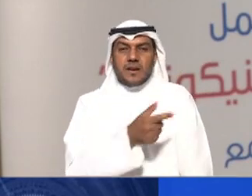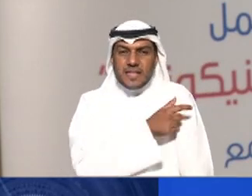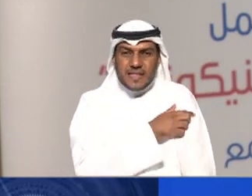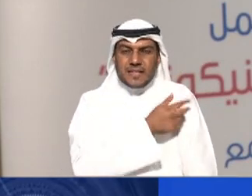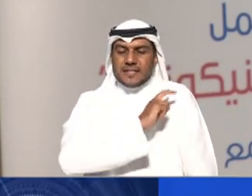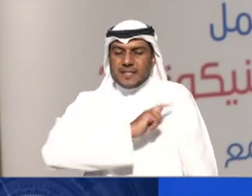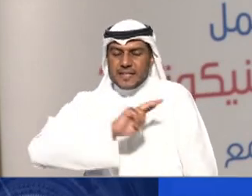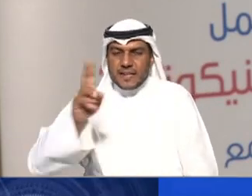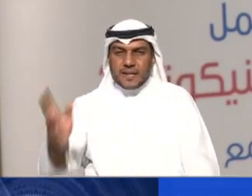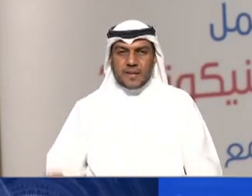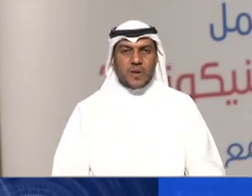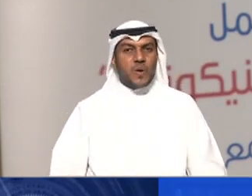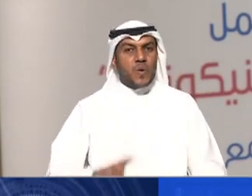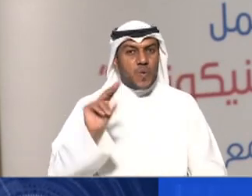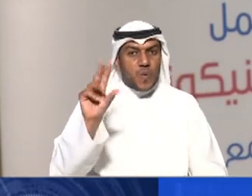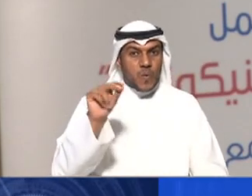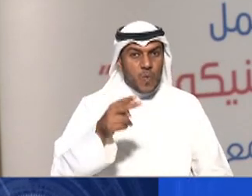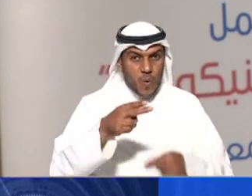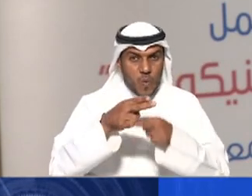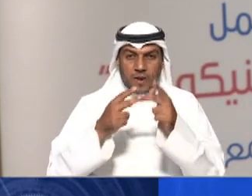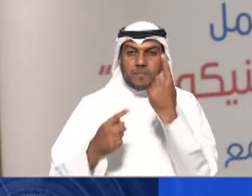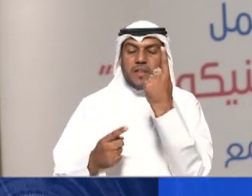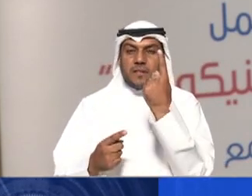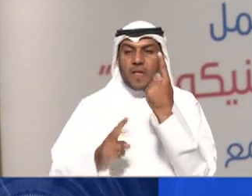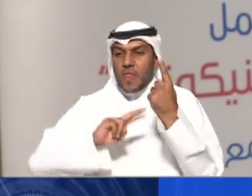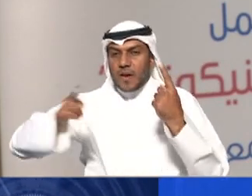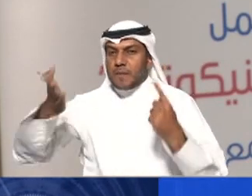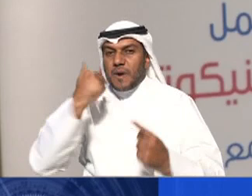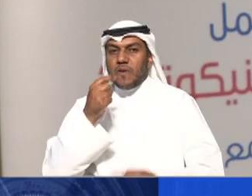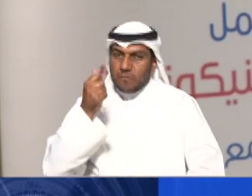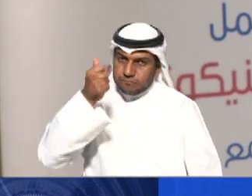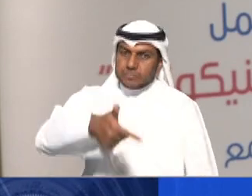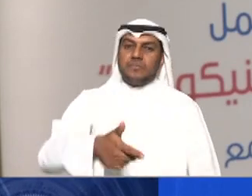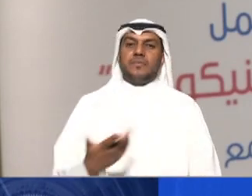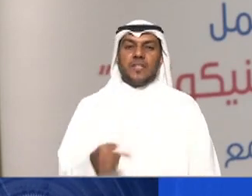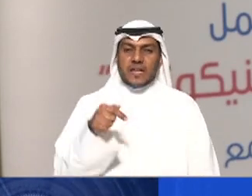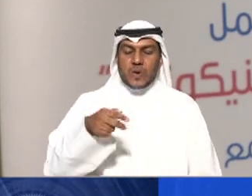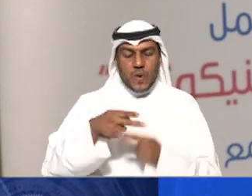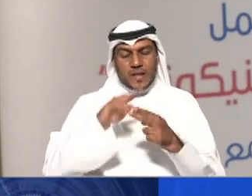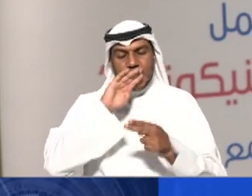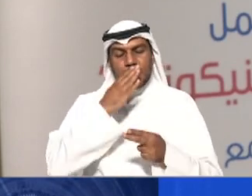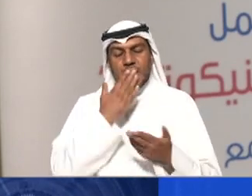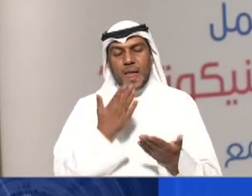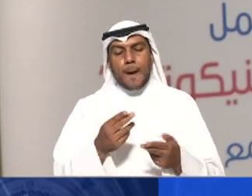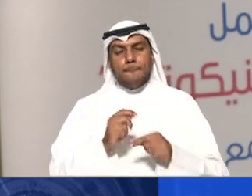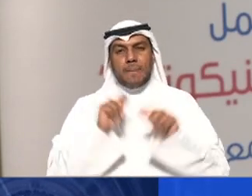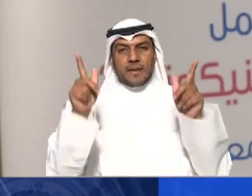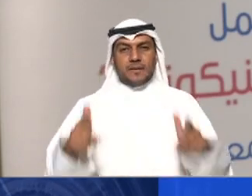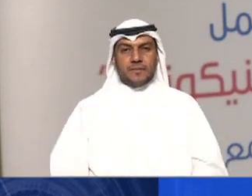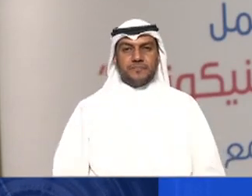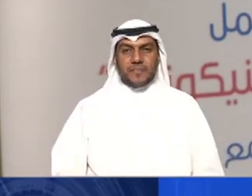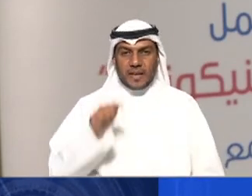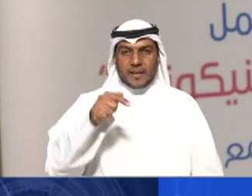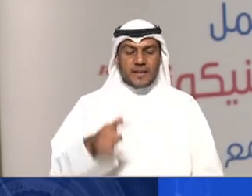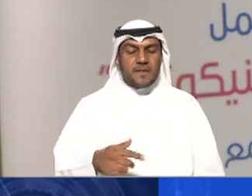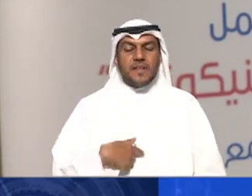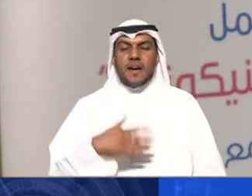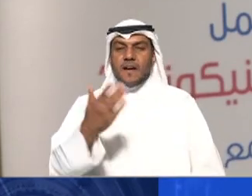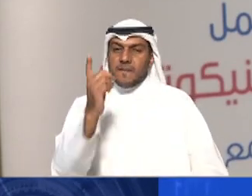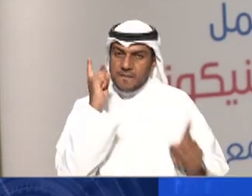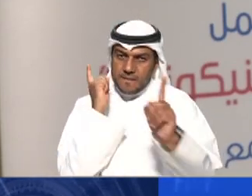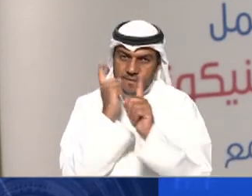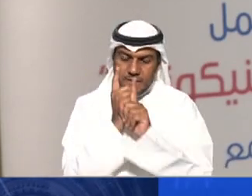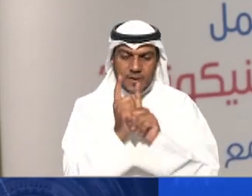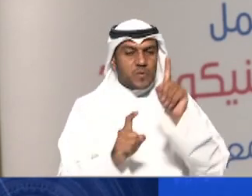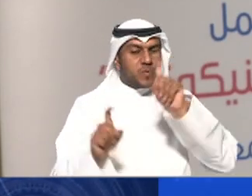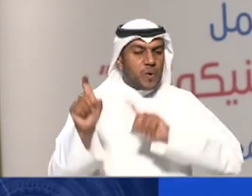يقدم بالمجان كاملا إلا في الكويت. في هذه العيادات يتم تقديم أكثر من خدمة، منها تقديم المشورة، ومنها